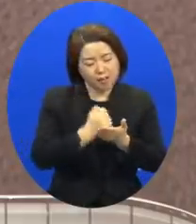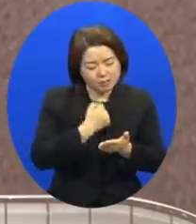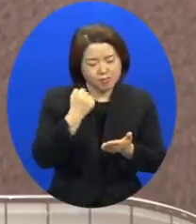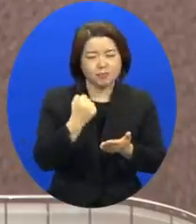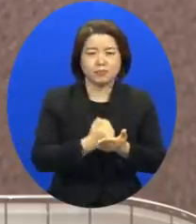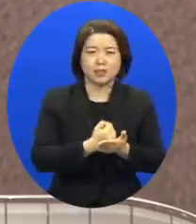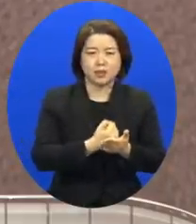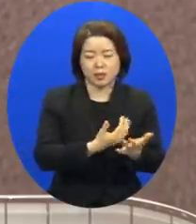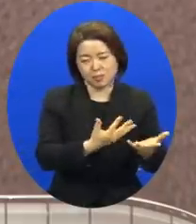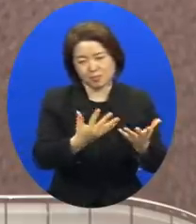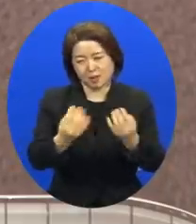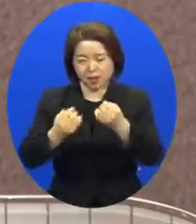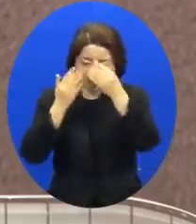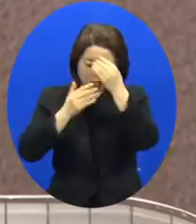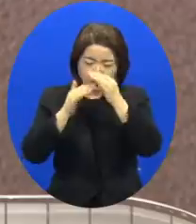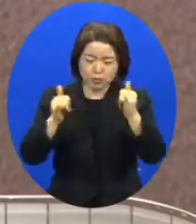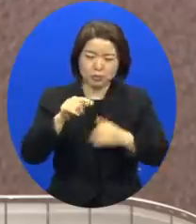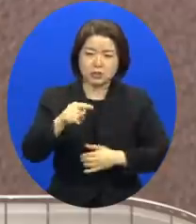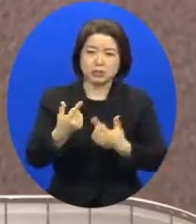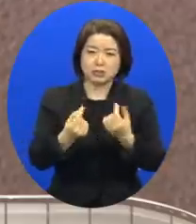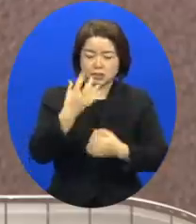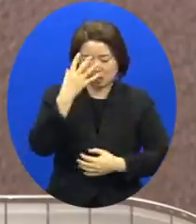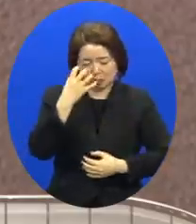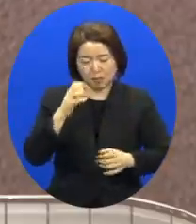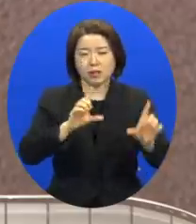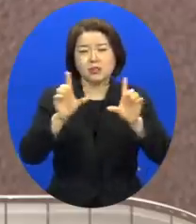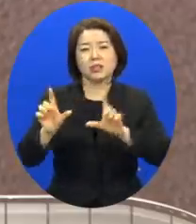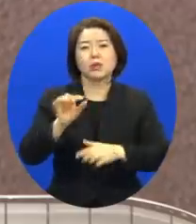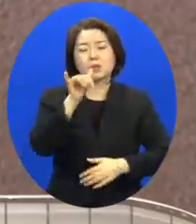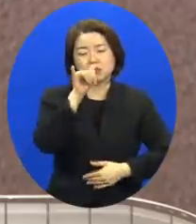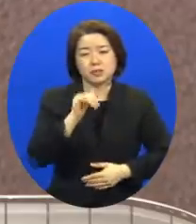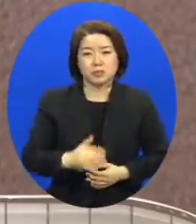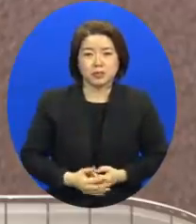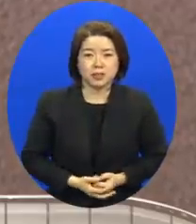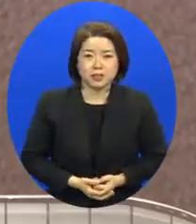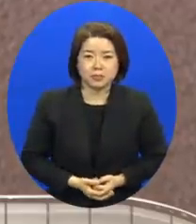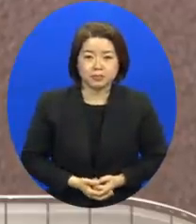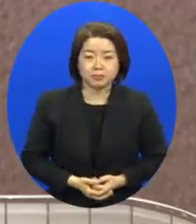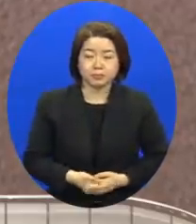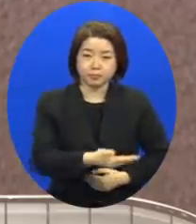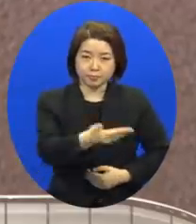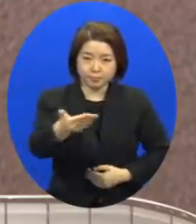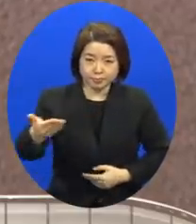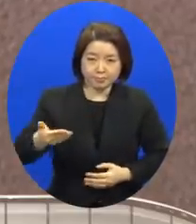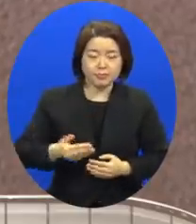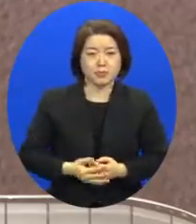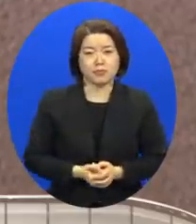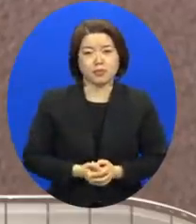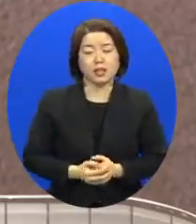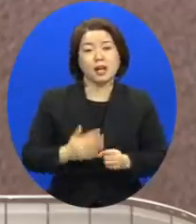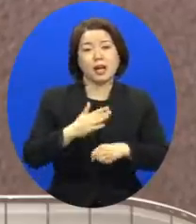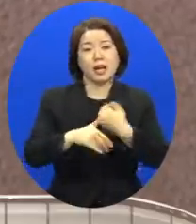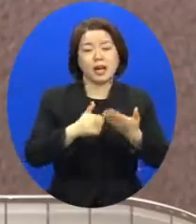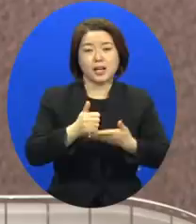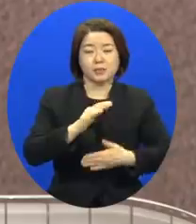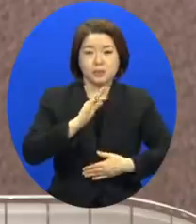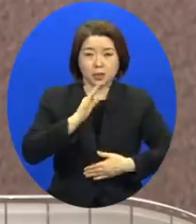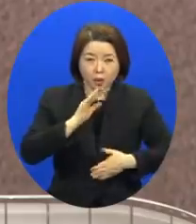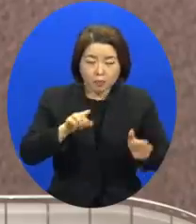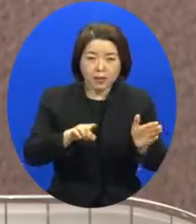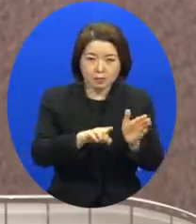많은 성도들이 그렇게 살아가고 있는 것입니다 여러분 하나님을 정말 믿는